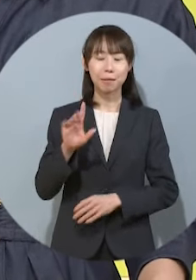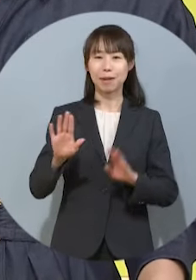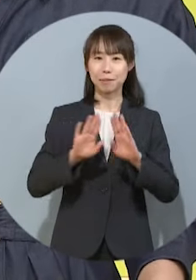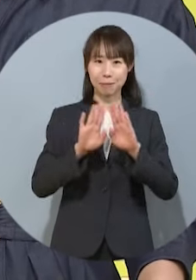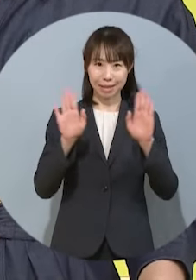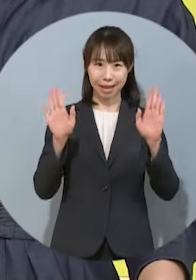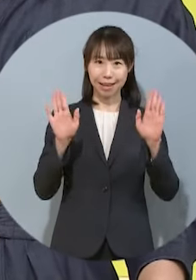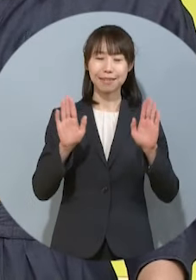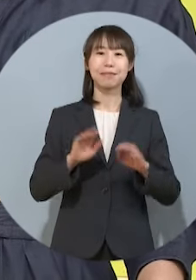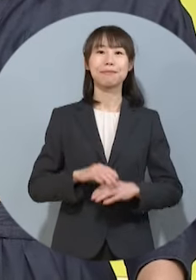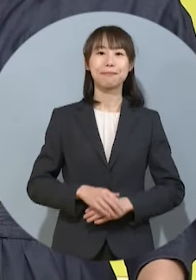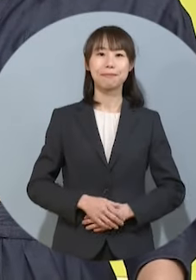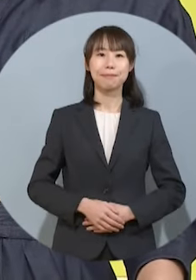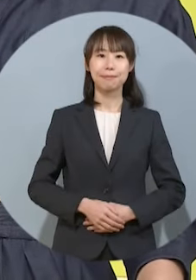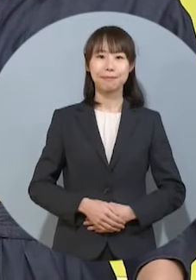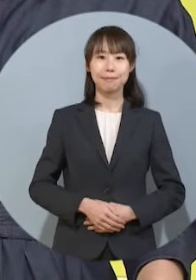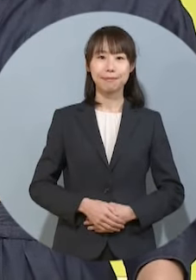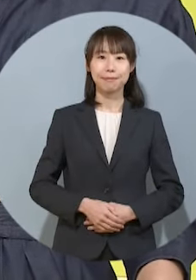ました。